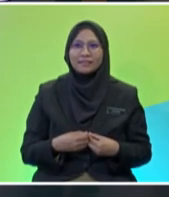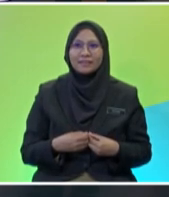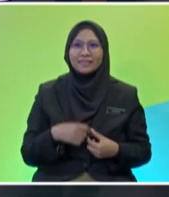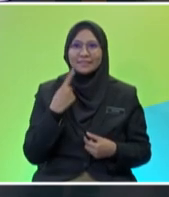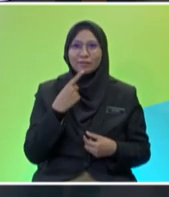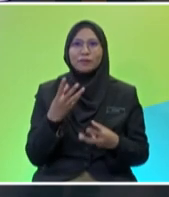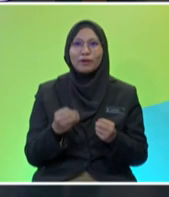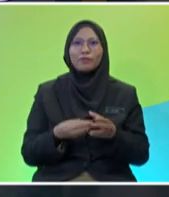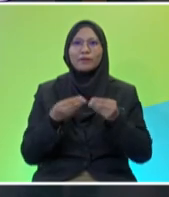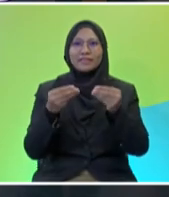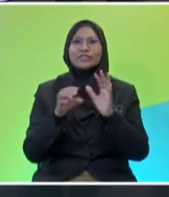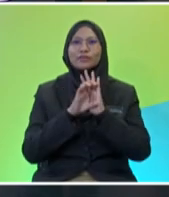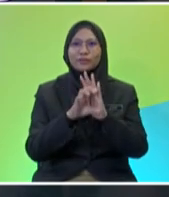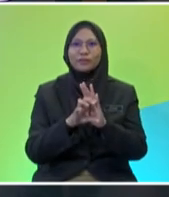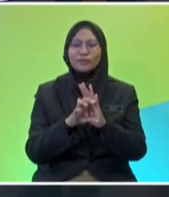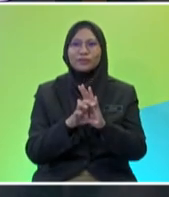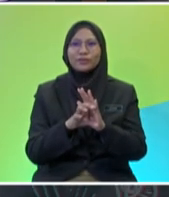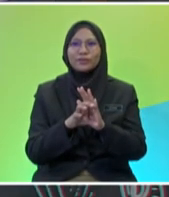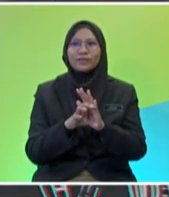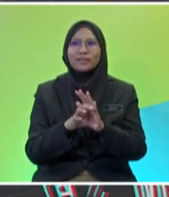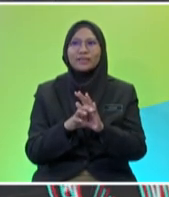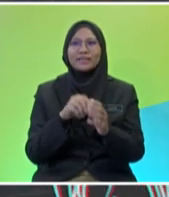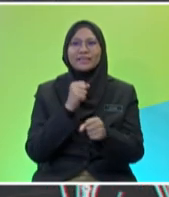beliau angkat tangan Ibu sekali